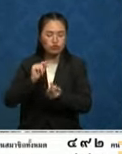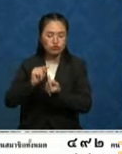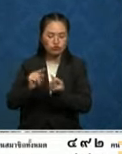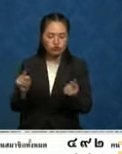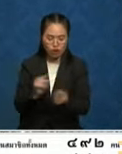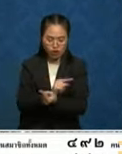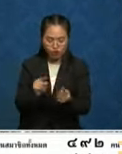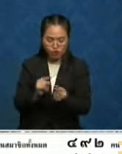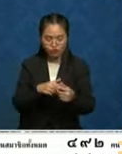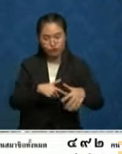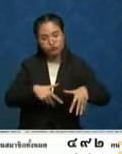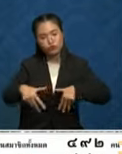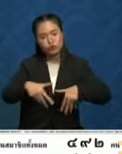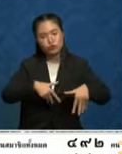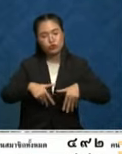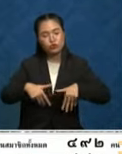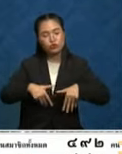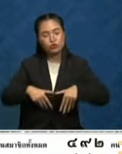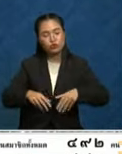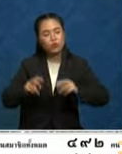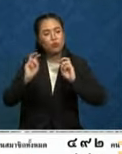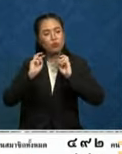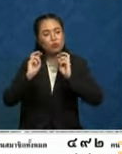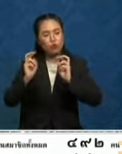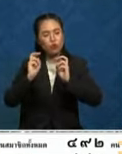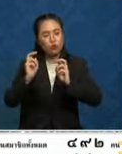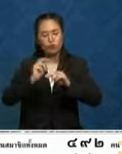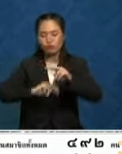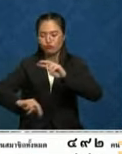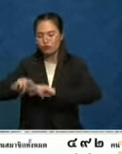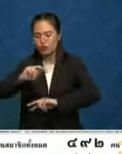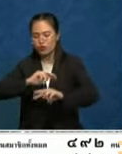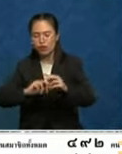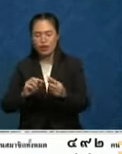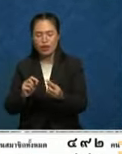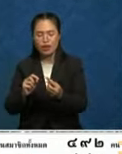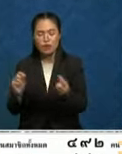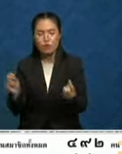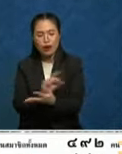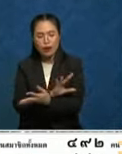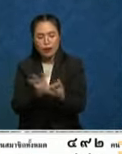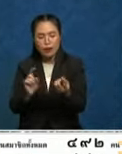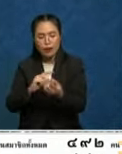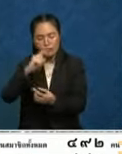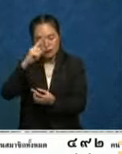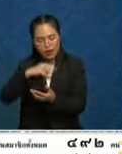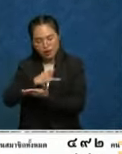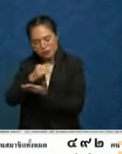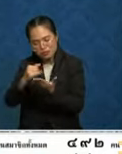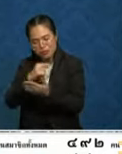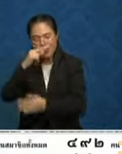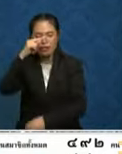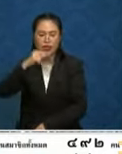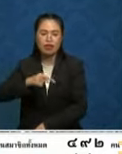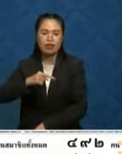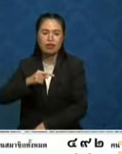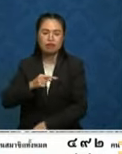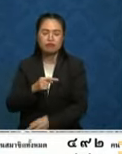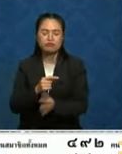ชนนะคะในเรื่องของการธนุบำรุงศิลปะและวัฒนธรรมดิฉันยังไม่เห็นใน